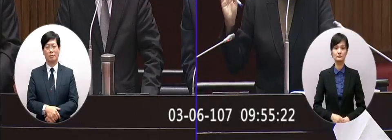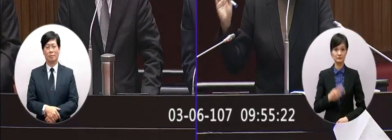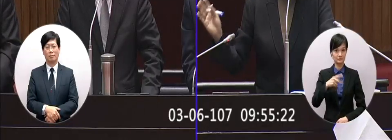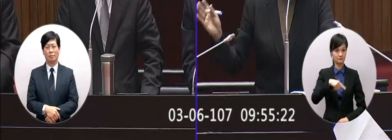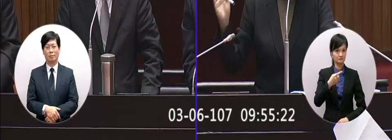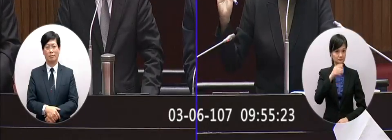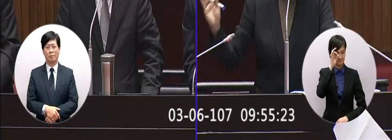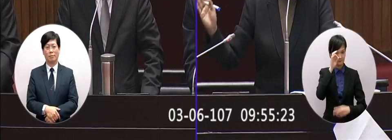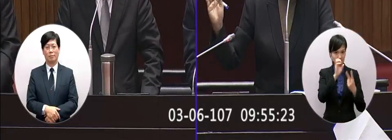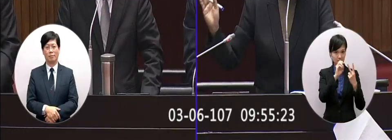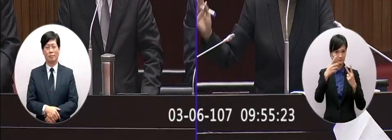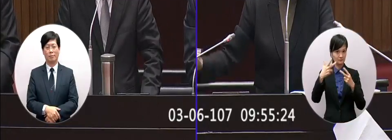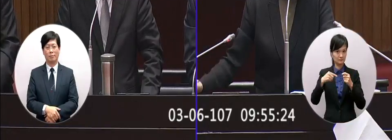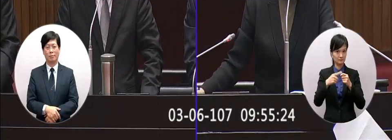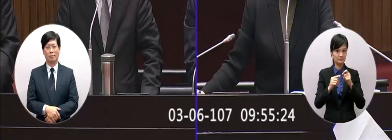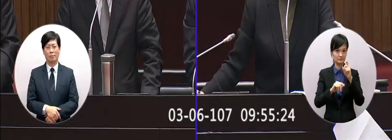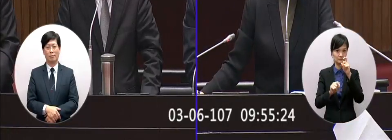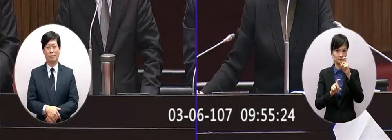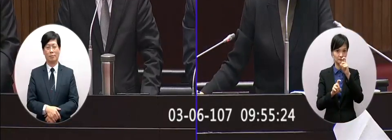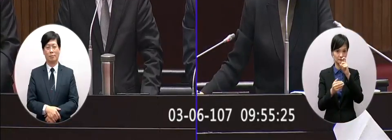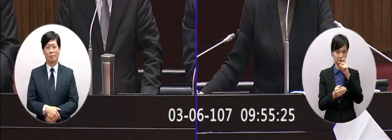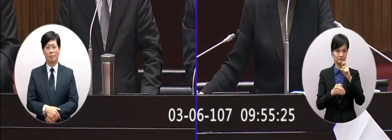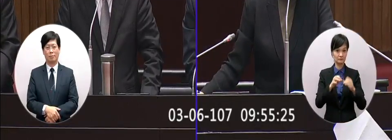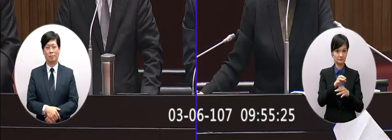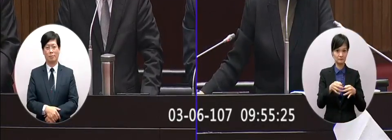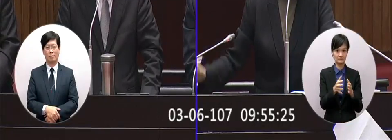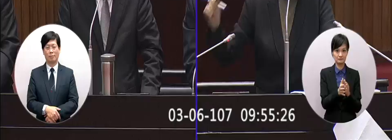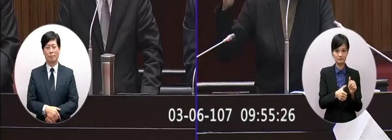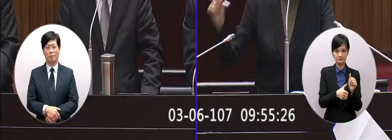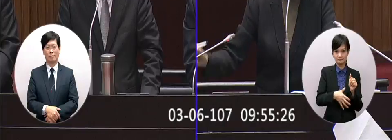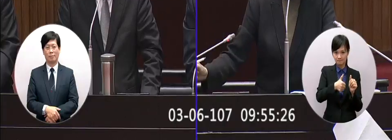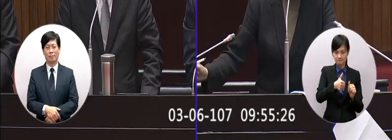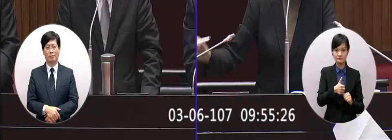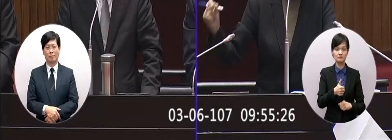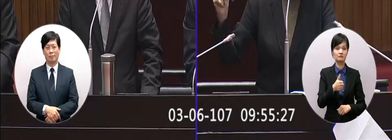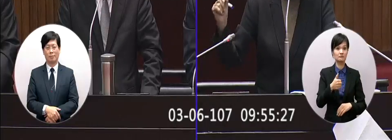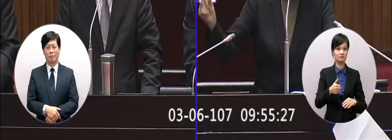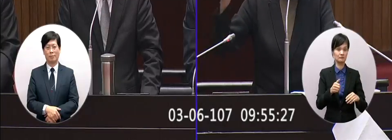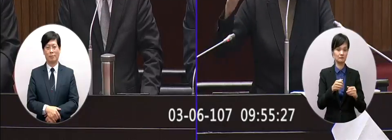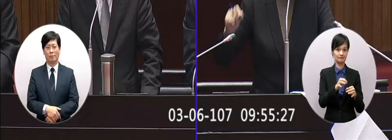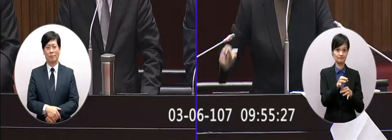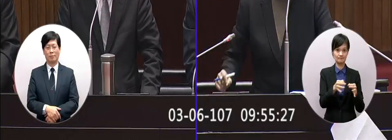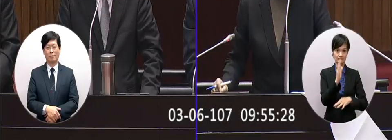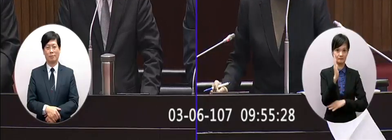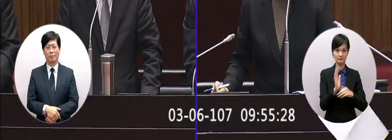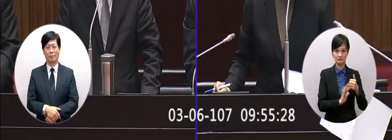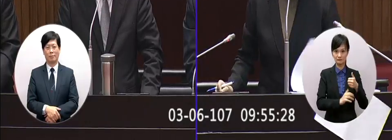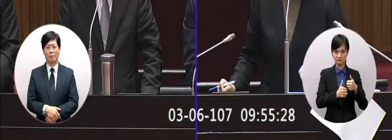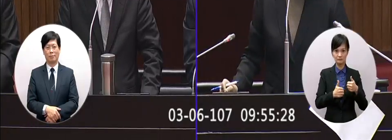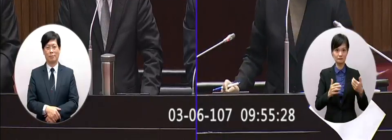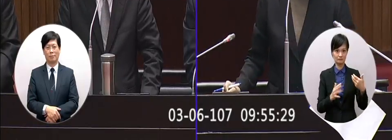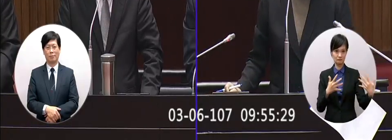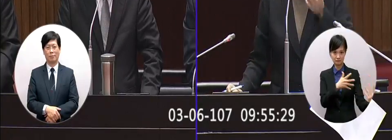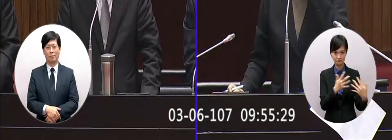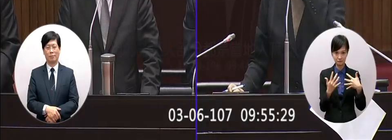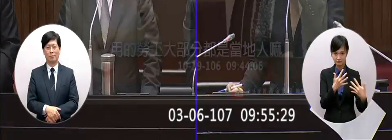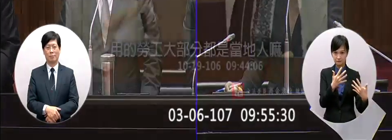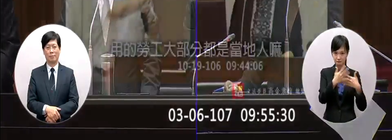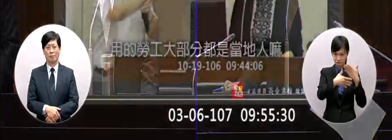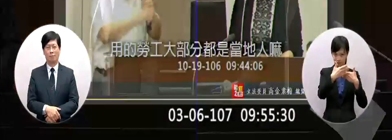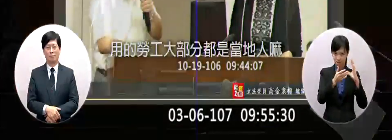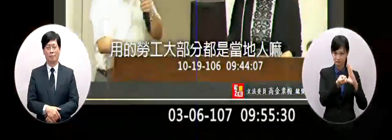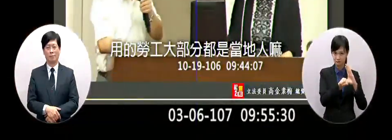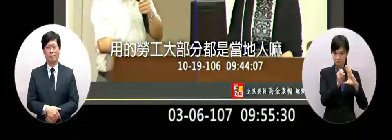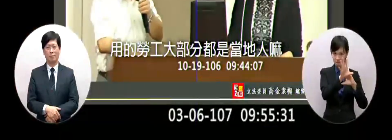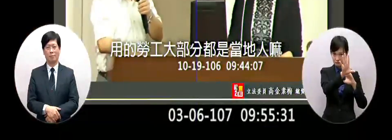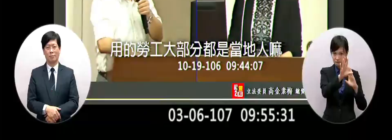下，2017年10月19号，经济部次长王美花在财政委员会跟吴秉睿委员的对话。 对，用的劳